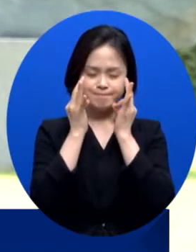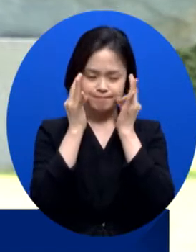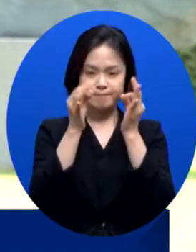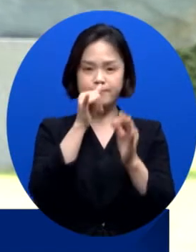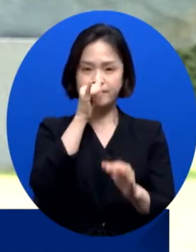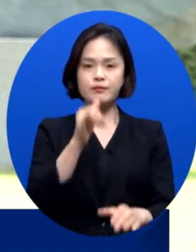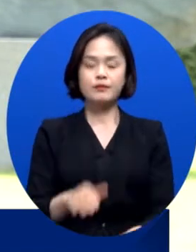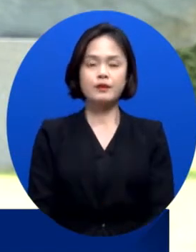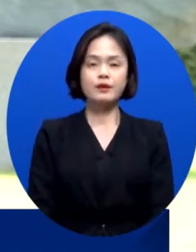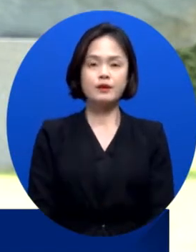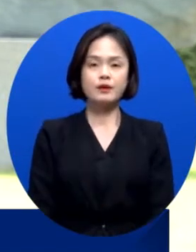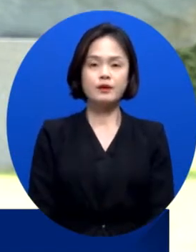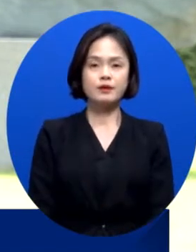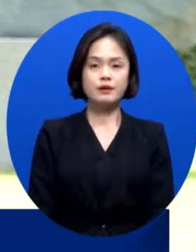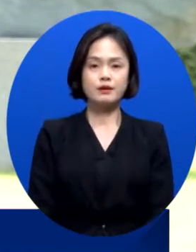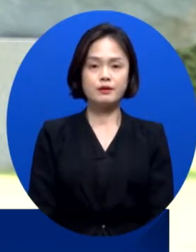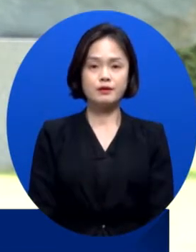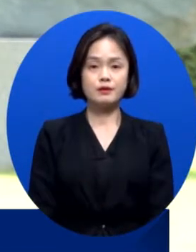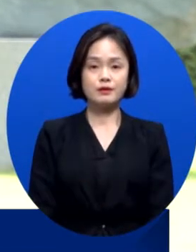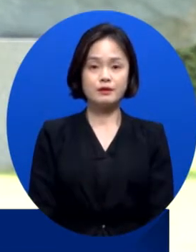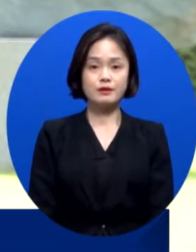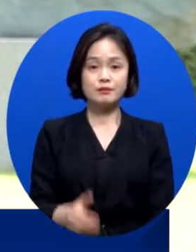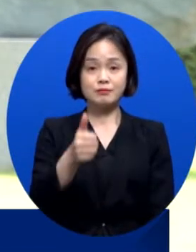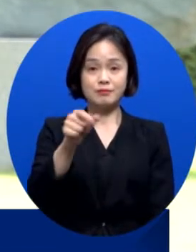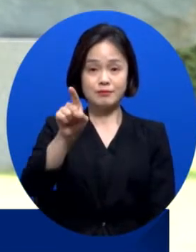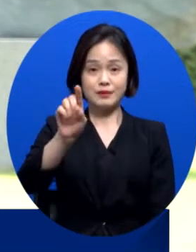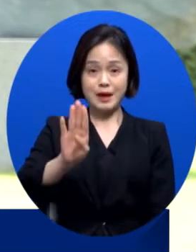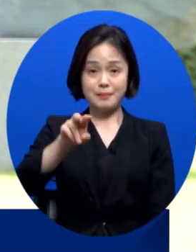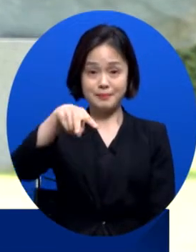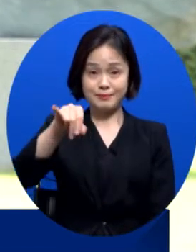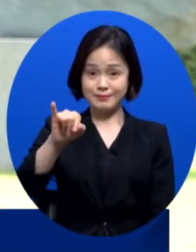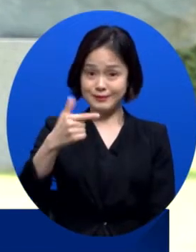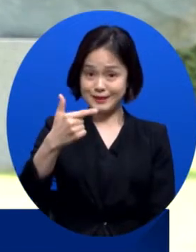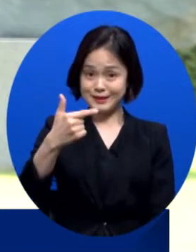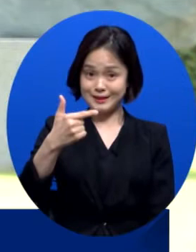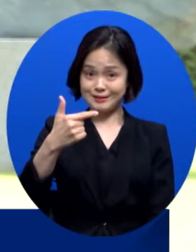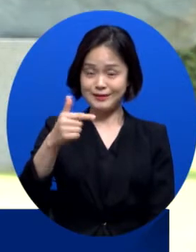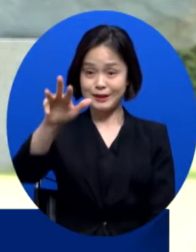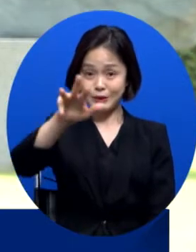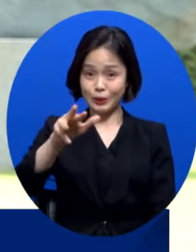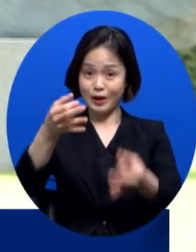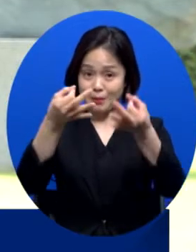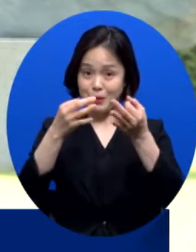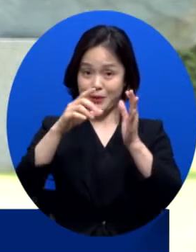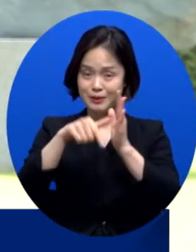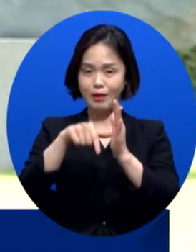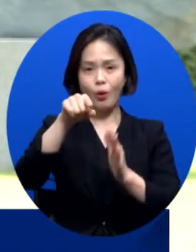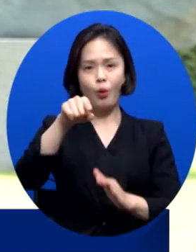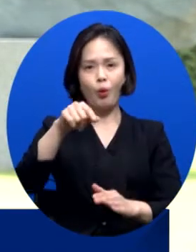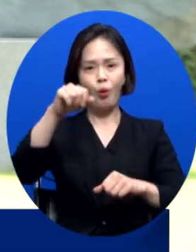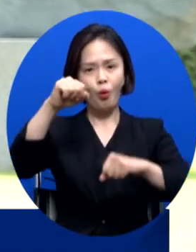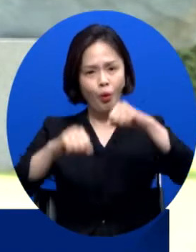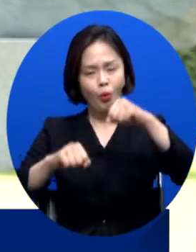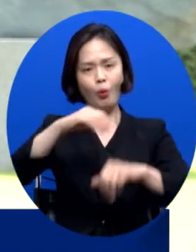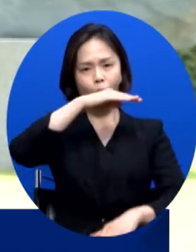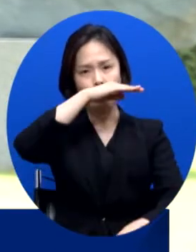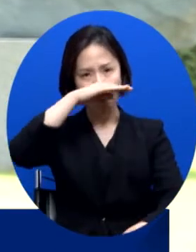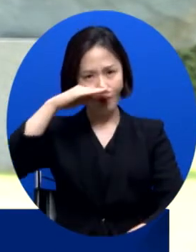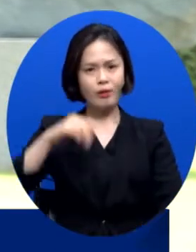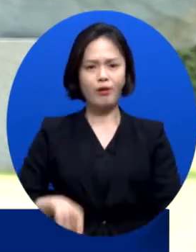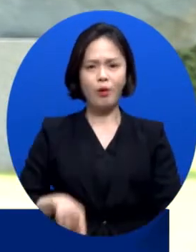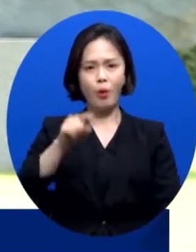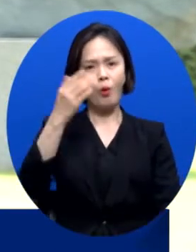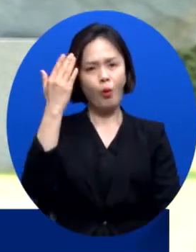여겨지고요. 그래서 밖에 나가면 우리 합신 교단을 향해서 깨끗한 교단이다, 순수한